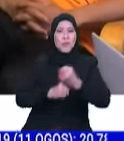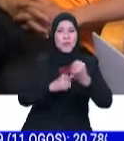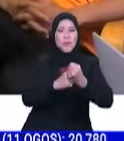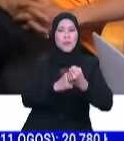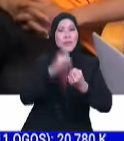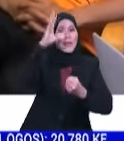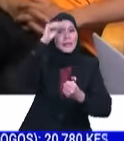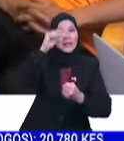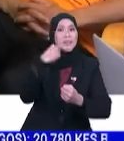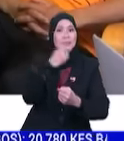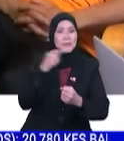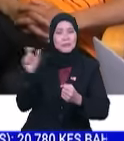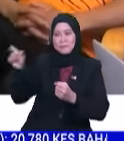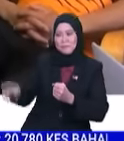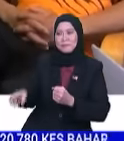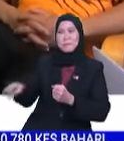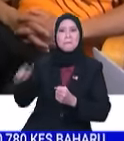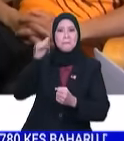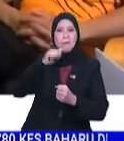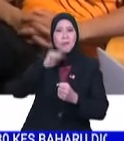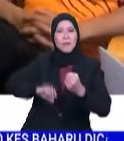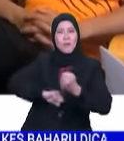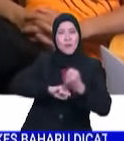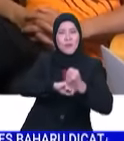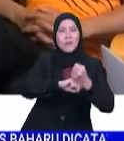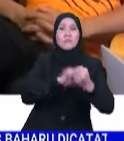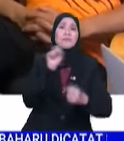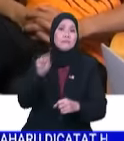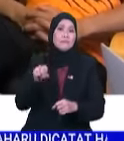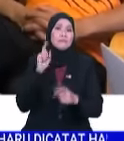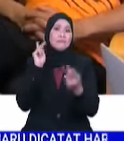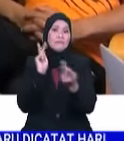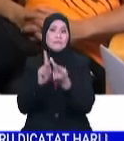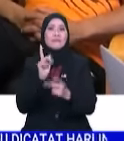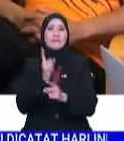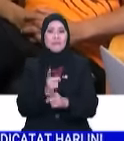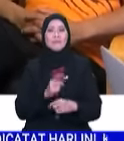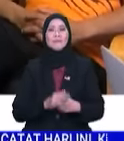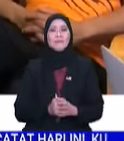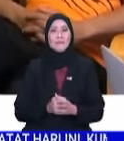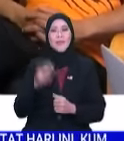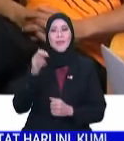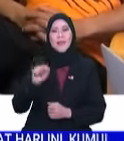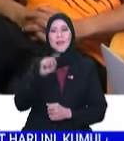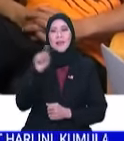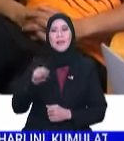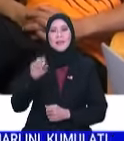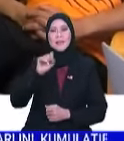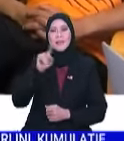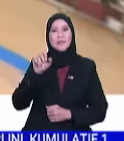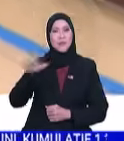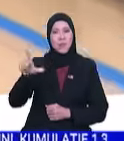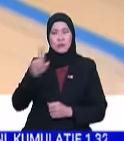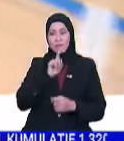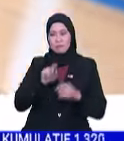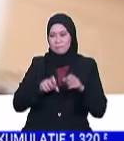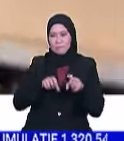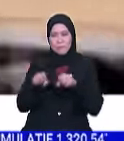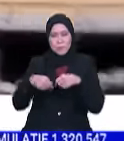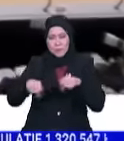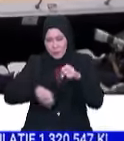itu ada seorang wanita yang hebat adalah benar sama sekali. Azizul Hasni yang diberi julukan The Pocket Rocket